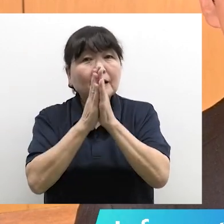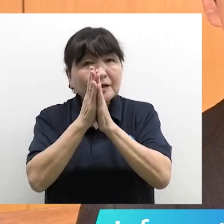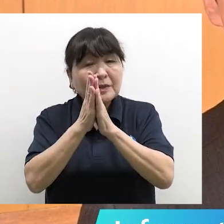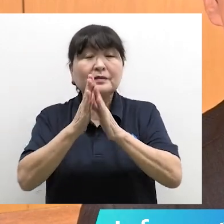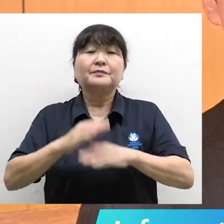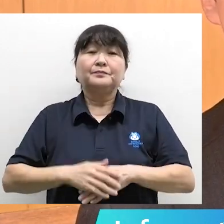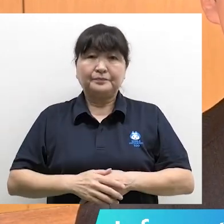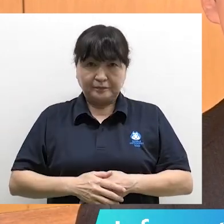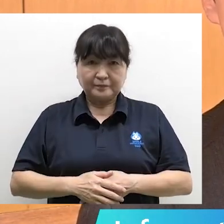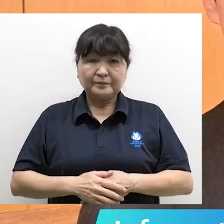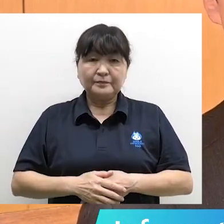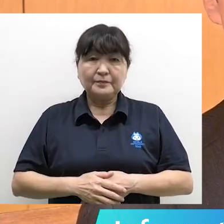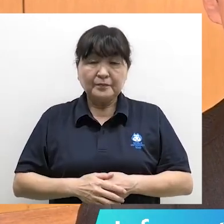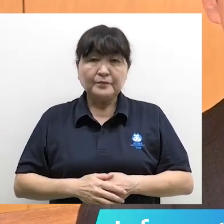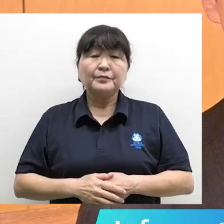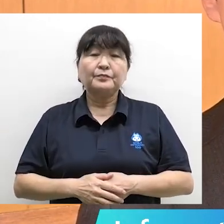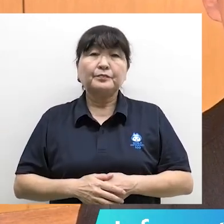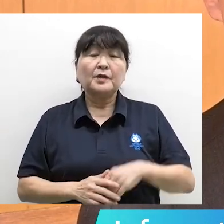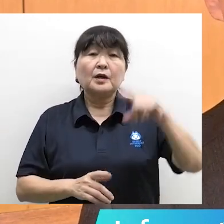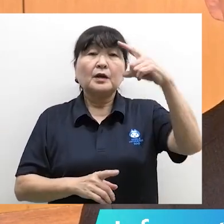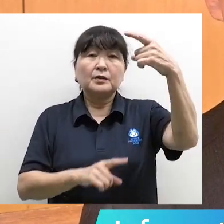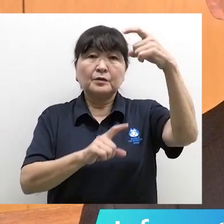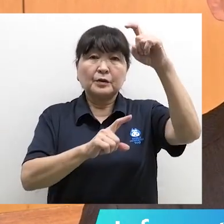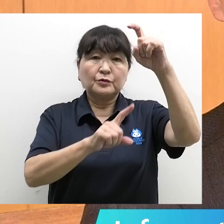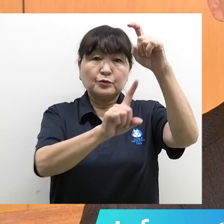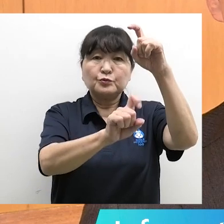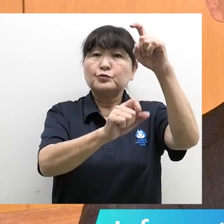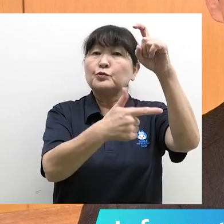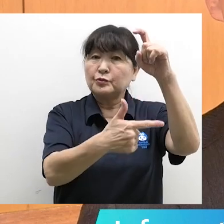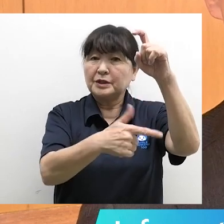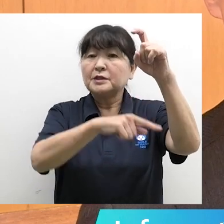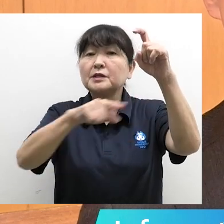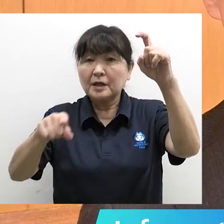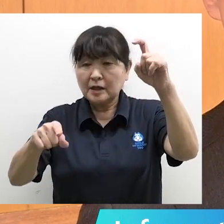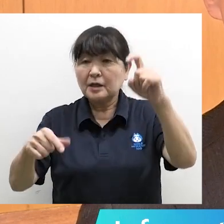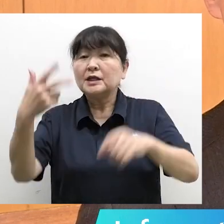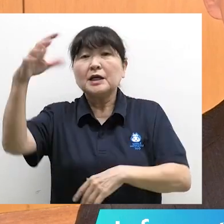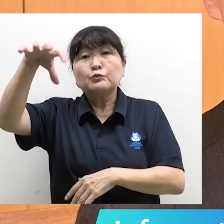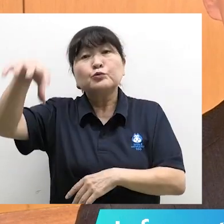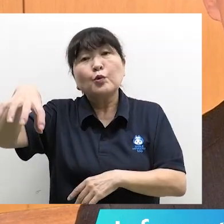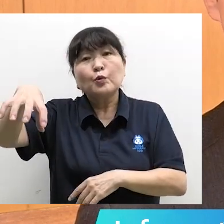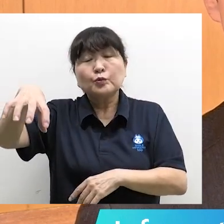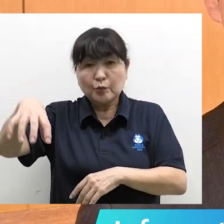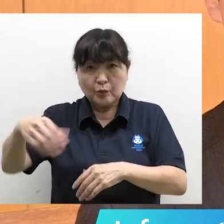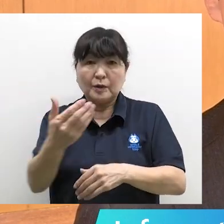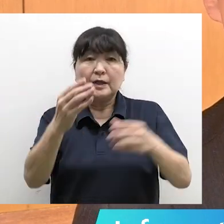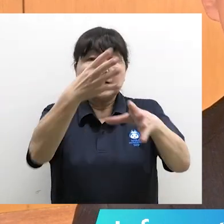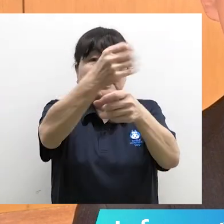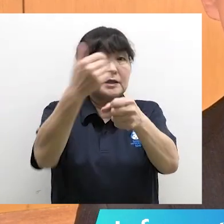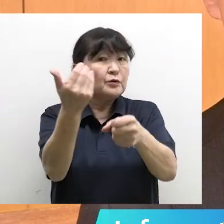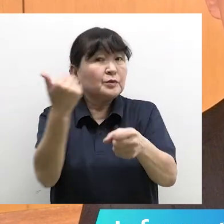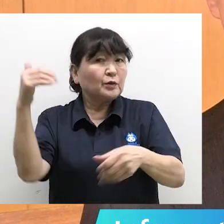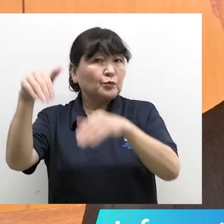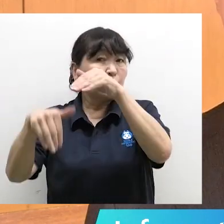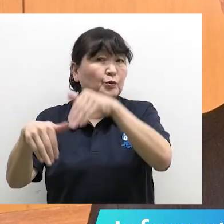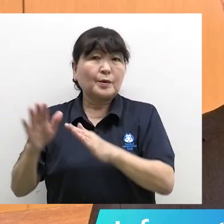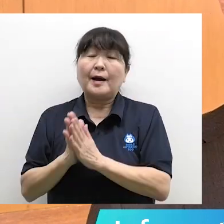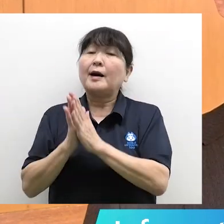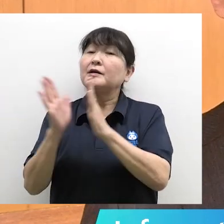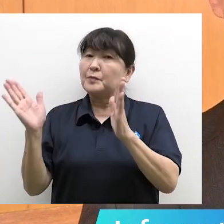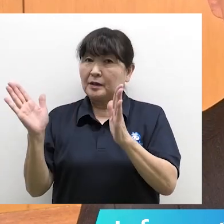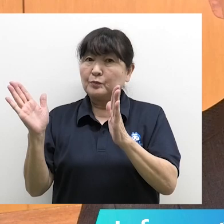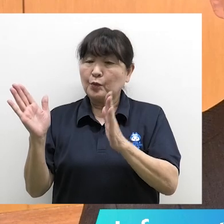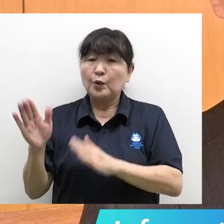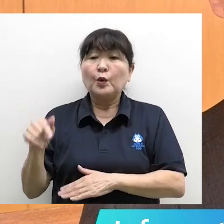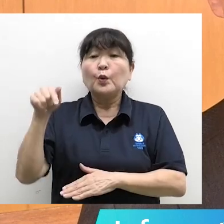して16日から、市役所での期日前投票も始まっております。この後ですね、投票所